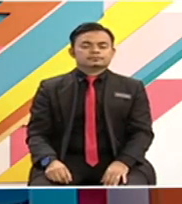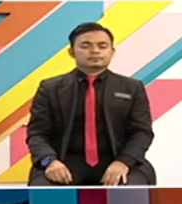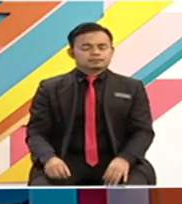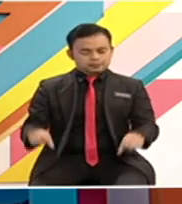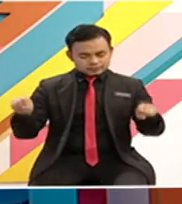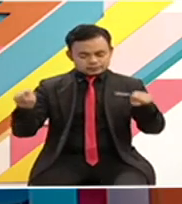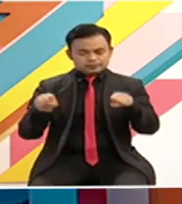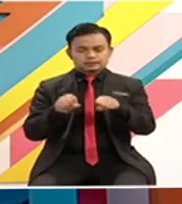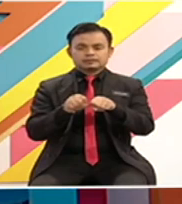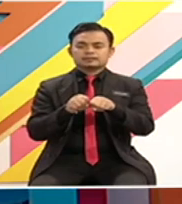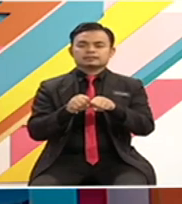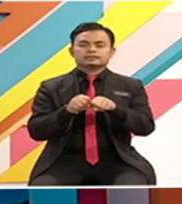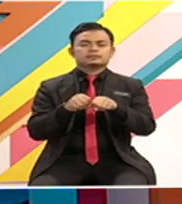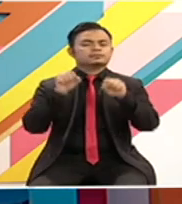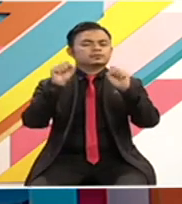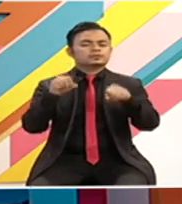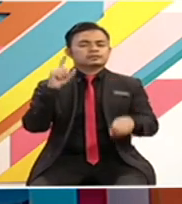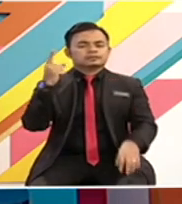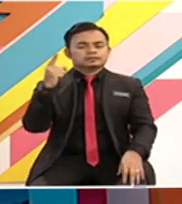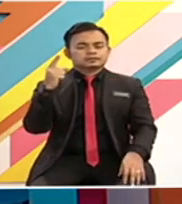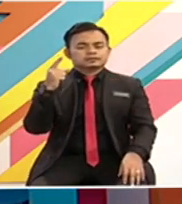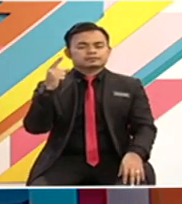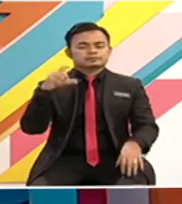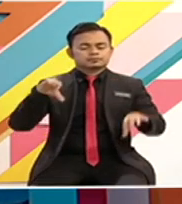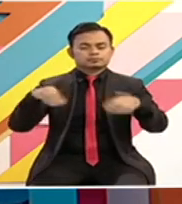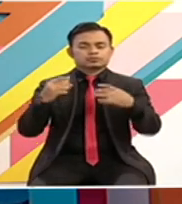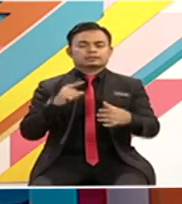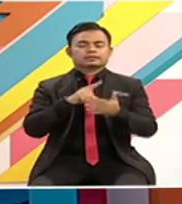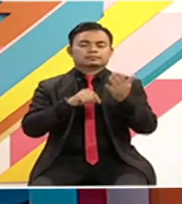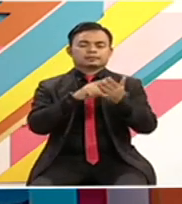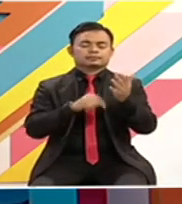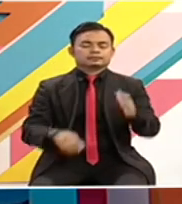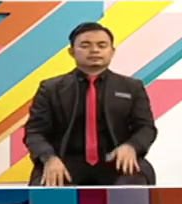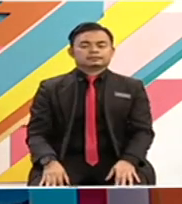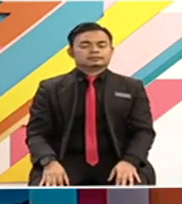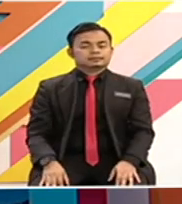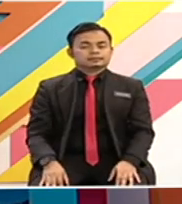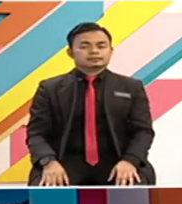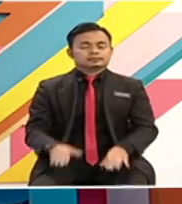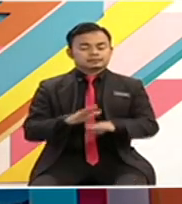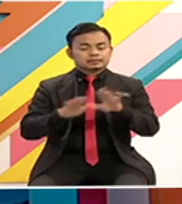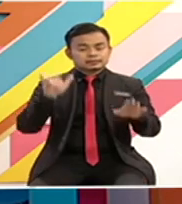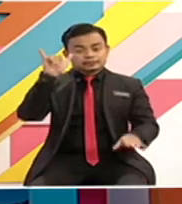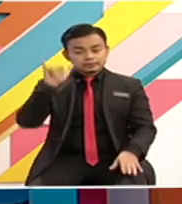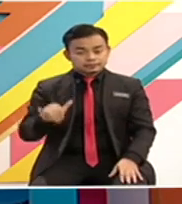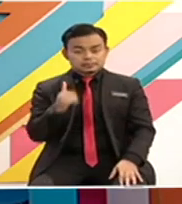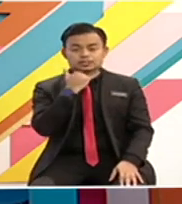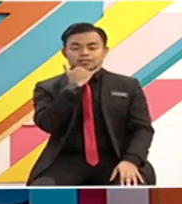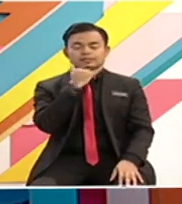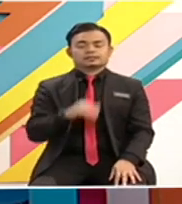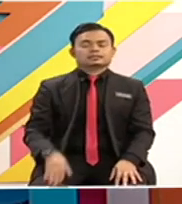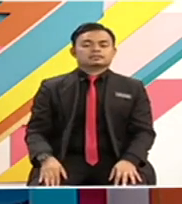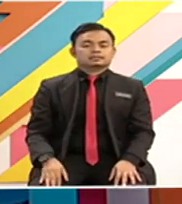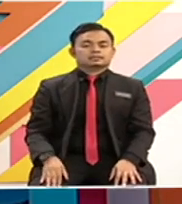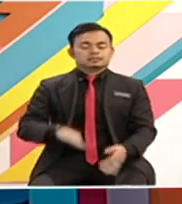kreatif tenaganya dan tak salah juga yang kita tengok kalau masalahnya gue karena gue juga itu eh